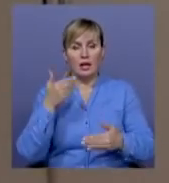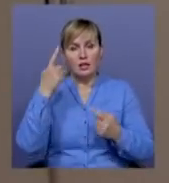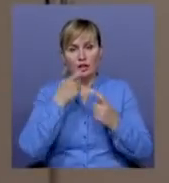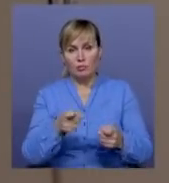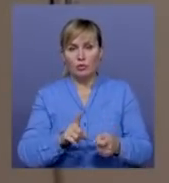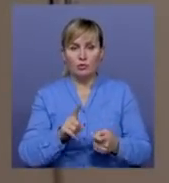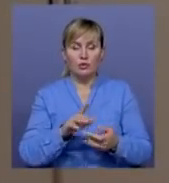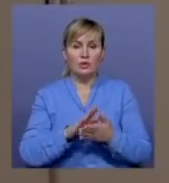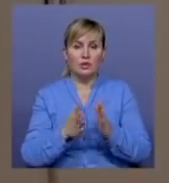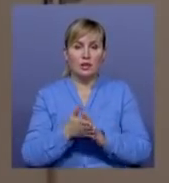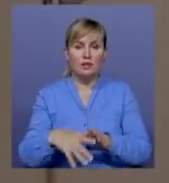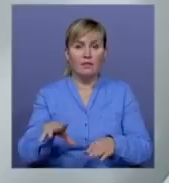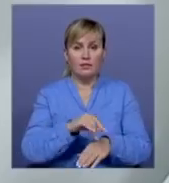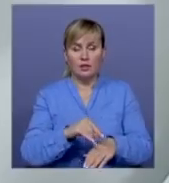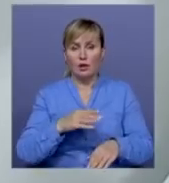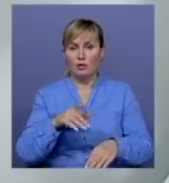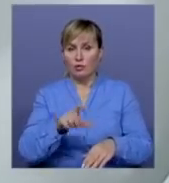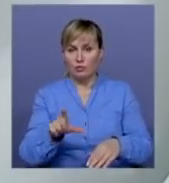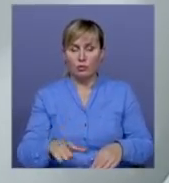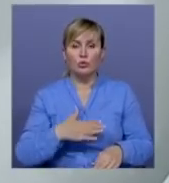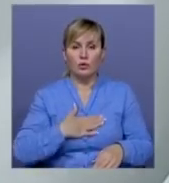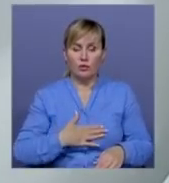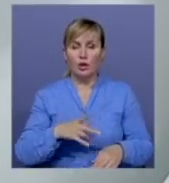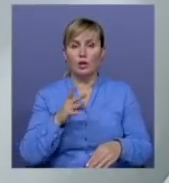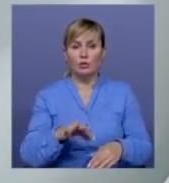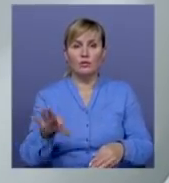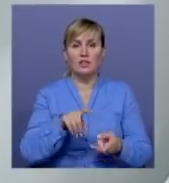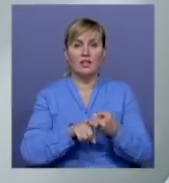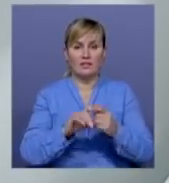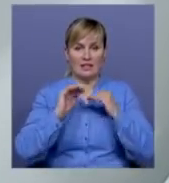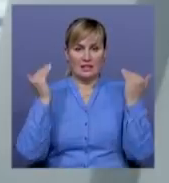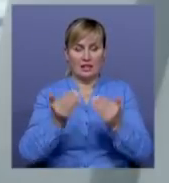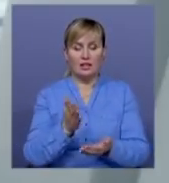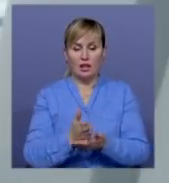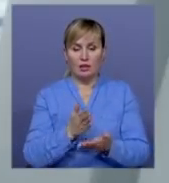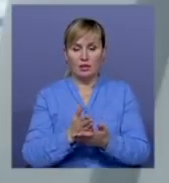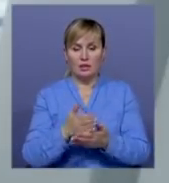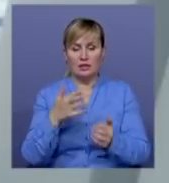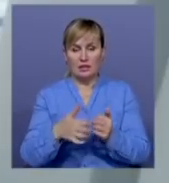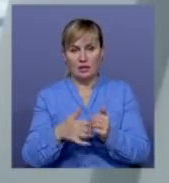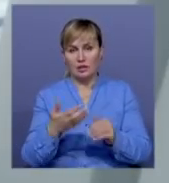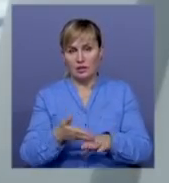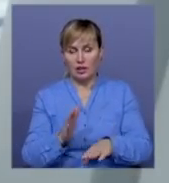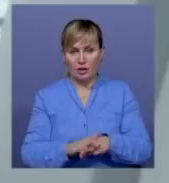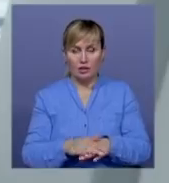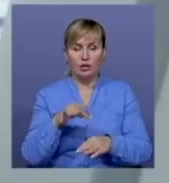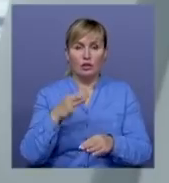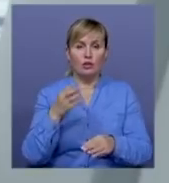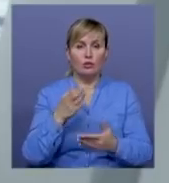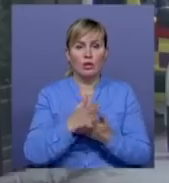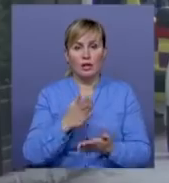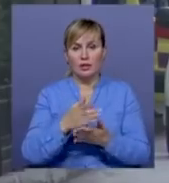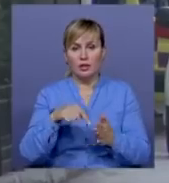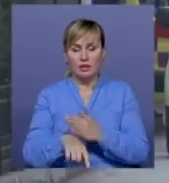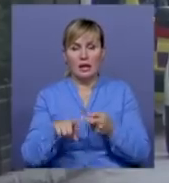сообщалось, что состояние всех пациентов удовлетворительное. Но один инфицированный находится в состоянии средней степени тяжести. Кроме того, находящиеся